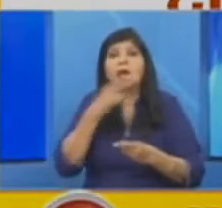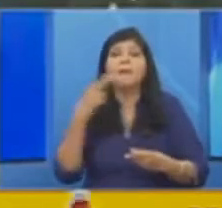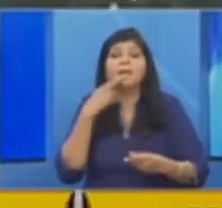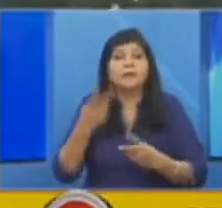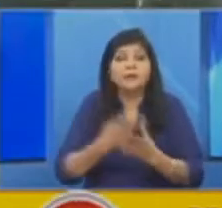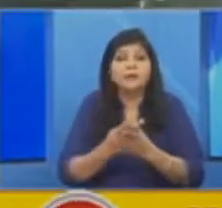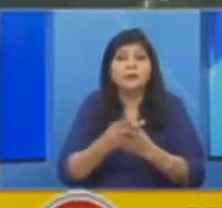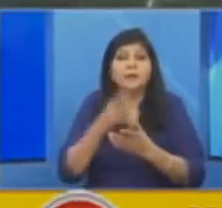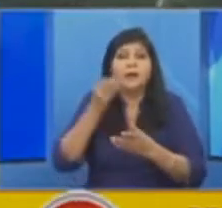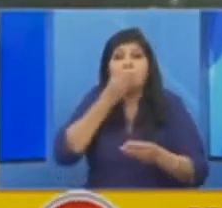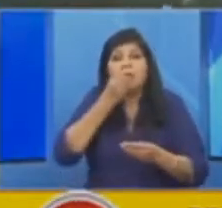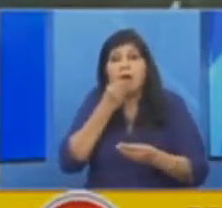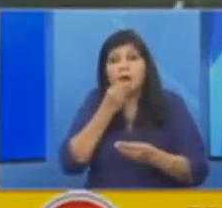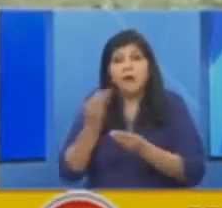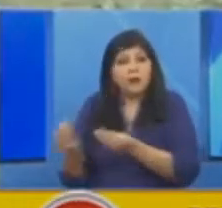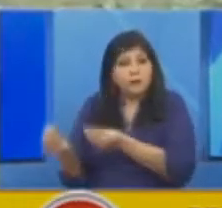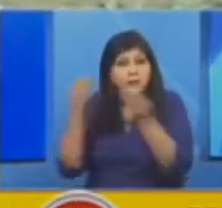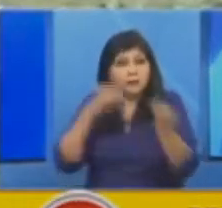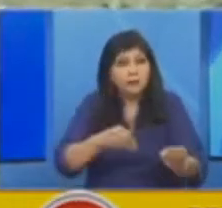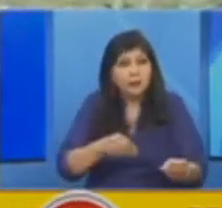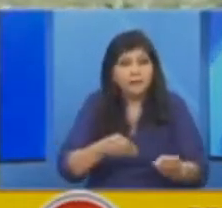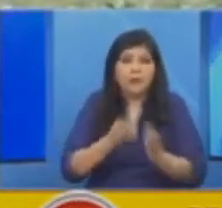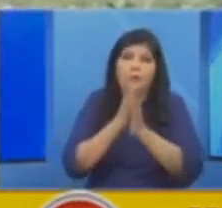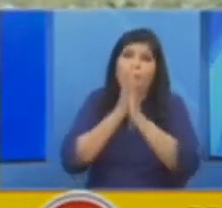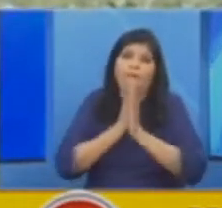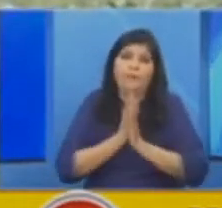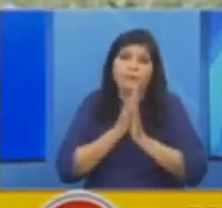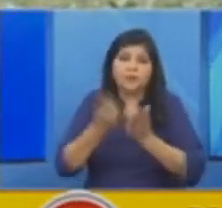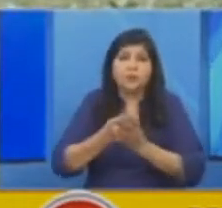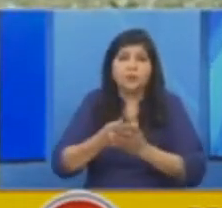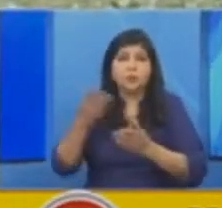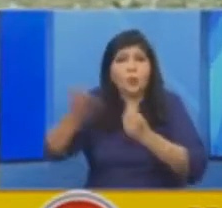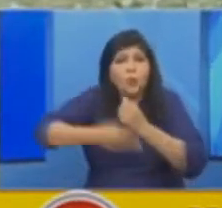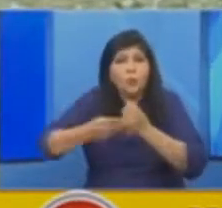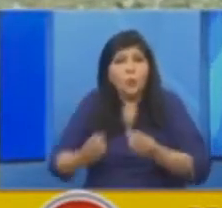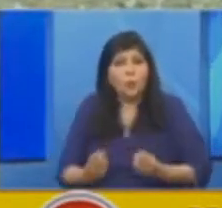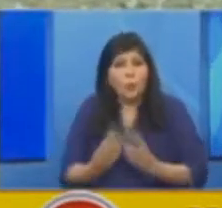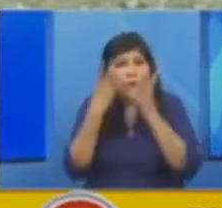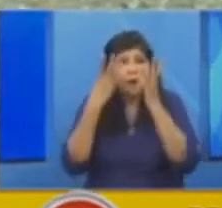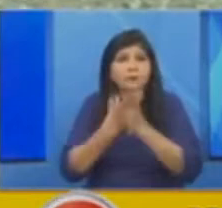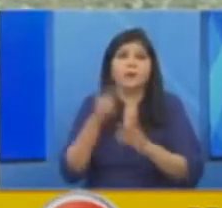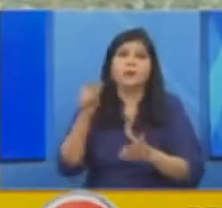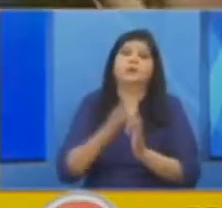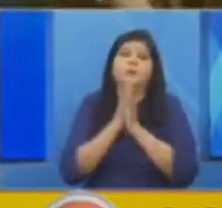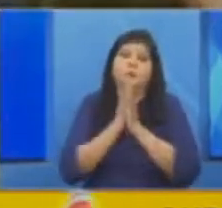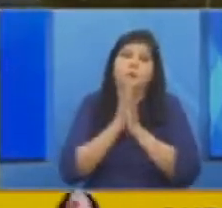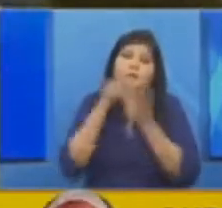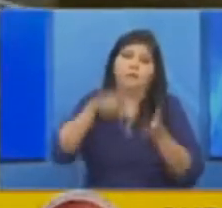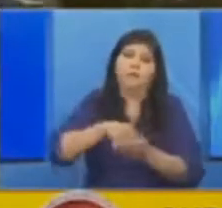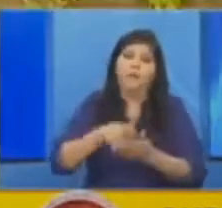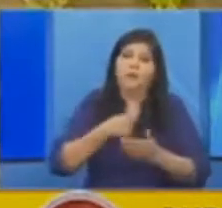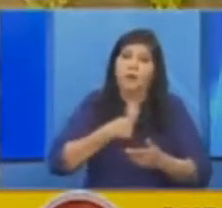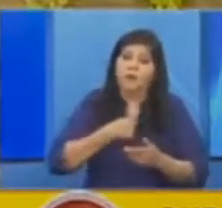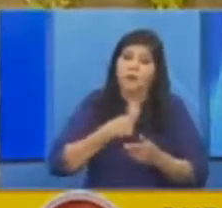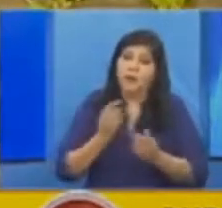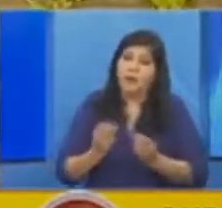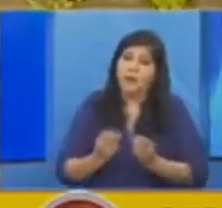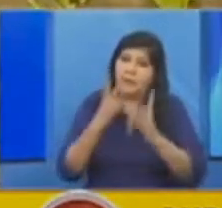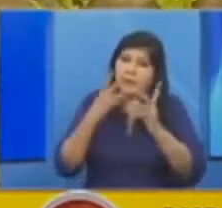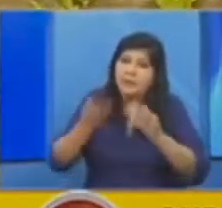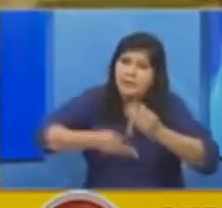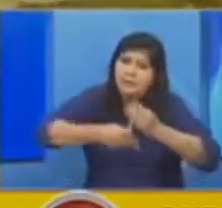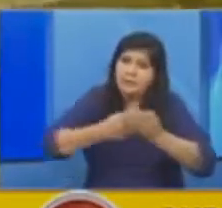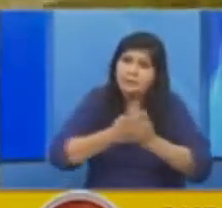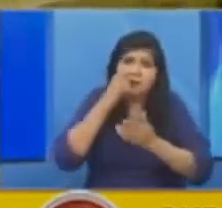अर्थात अन्रदाता को नमन है किसान को नमन है हमारे किसानों ने कोरोना के इस